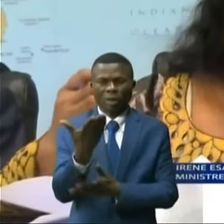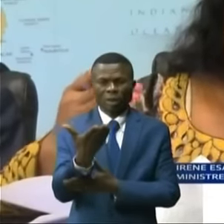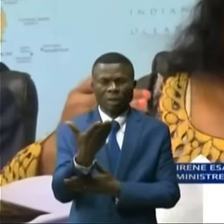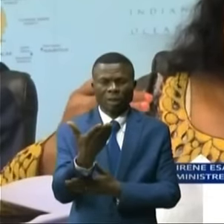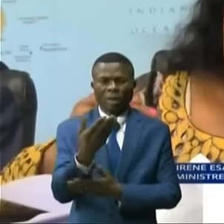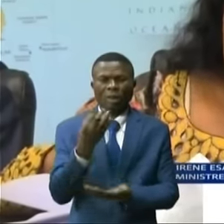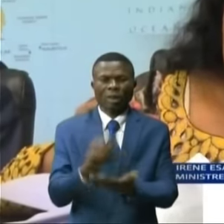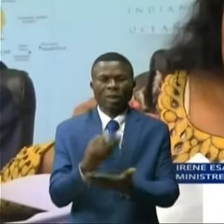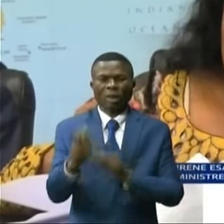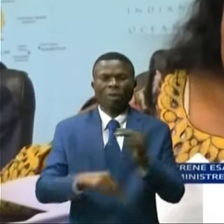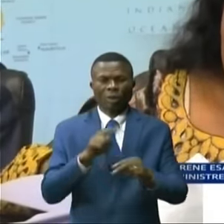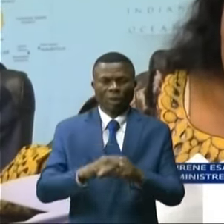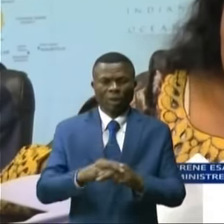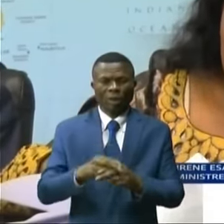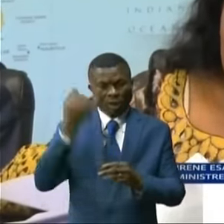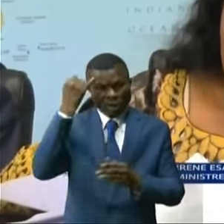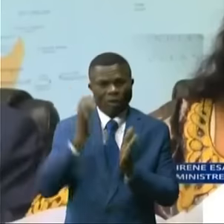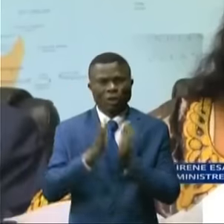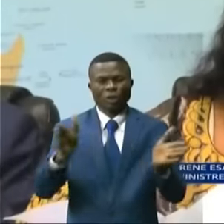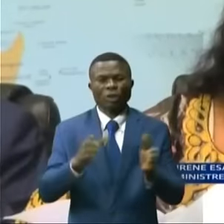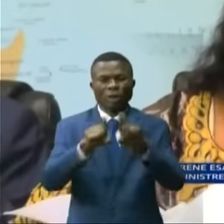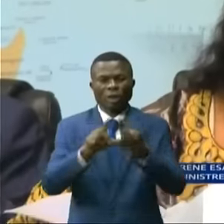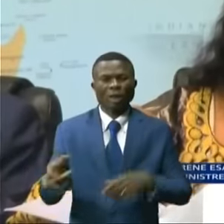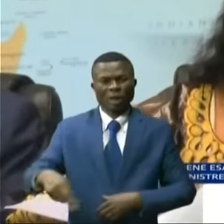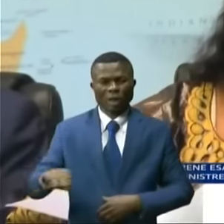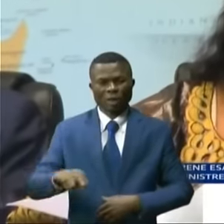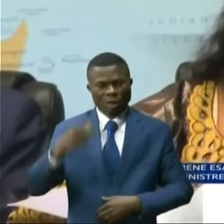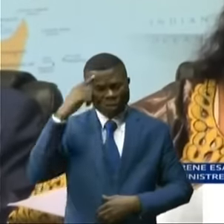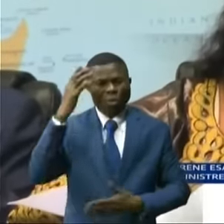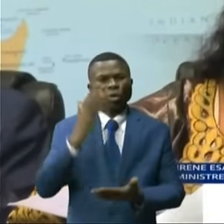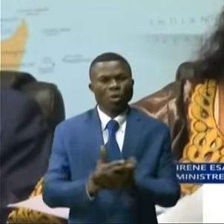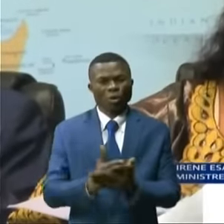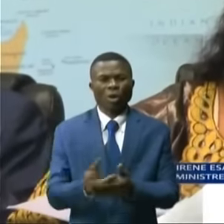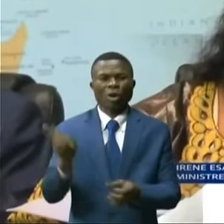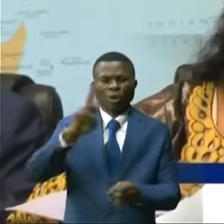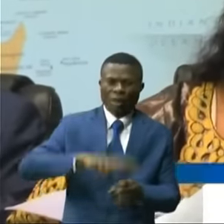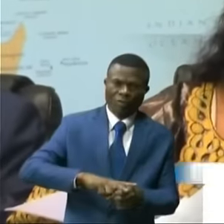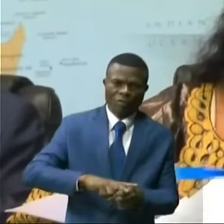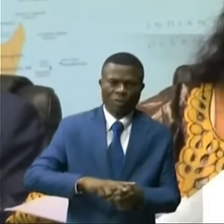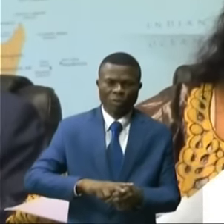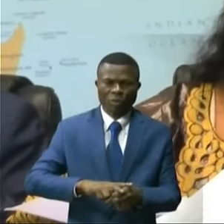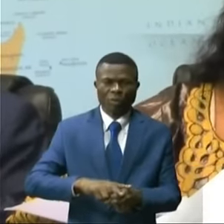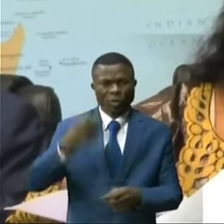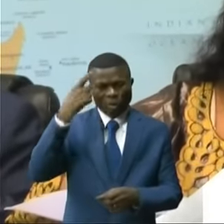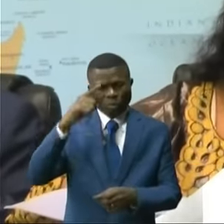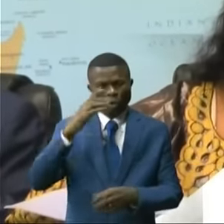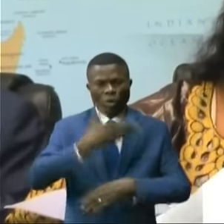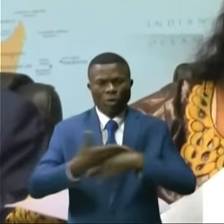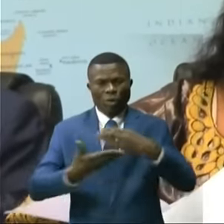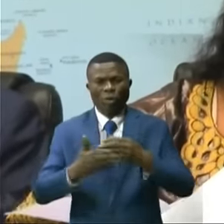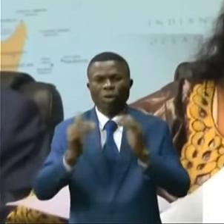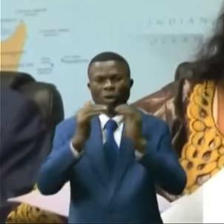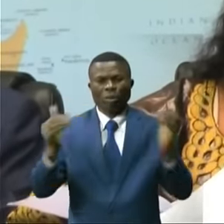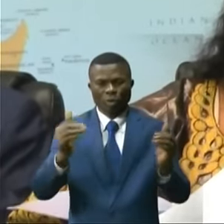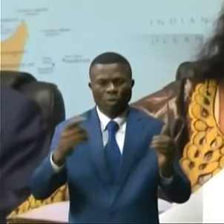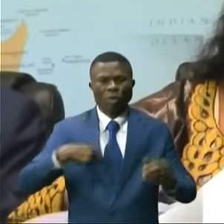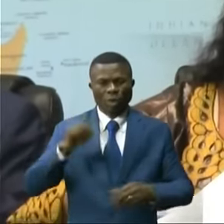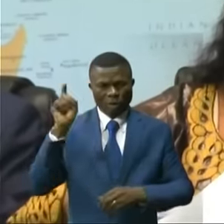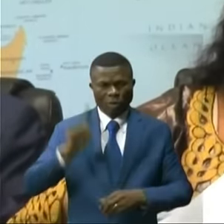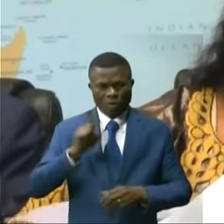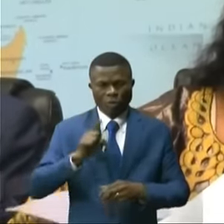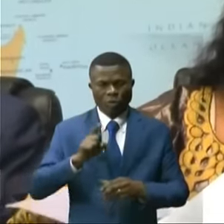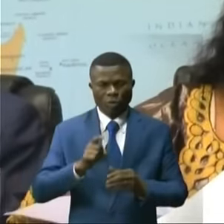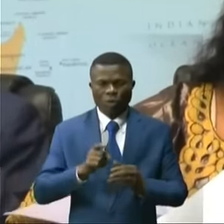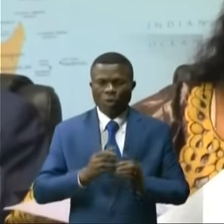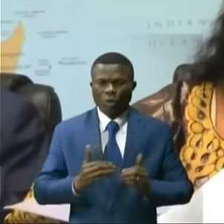national du niveau global et régional pour mettre fin à la violence pour construire la paix nous devons marcher